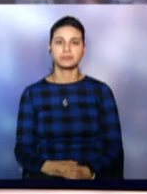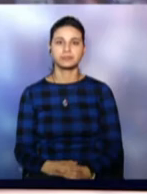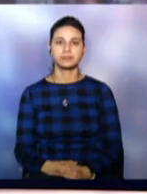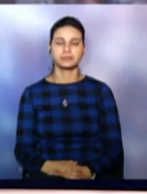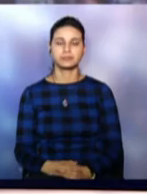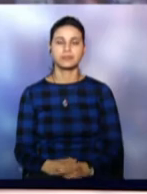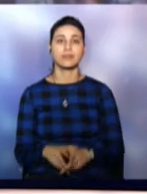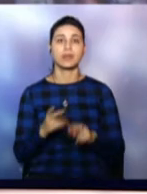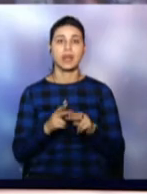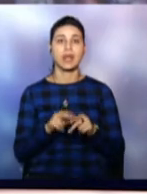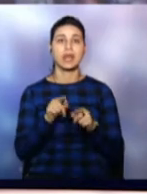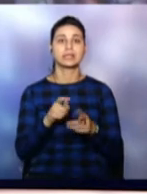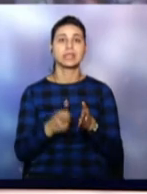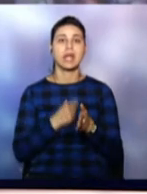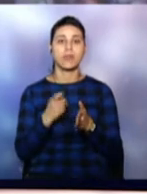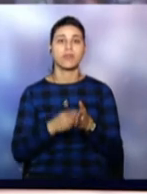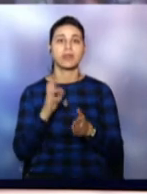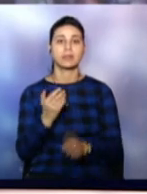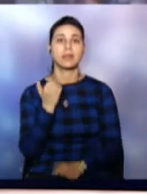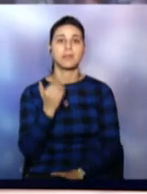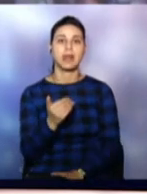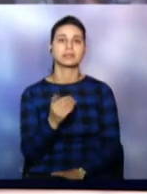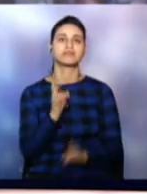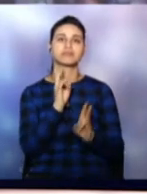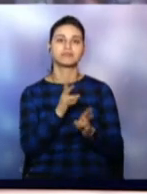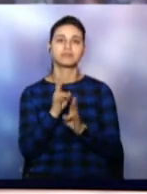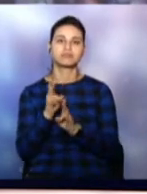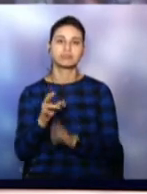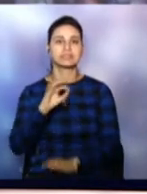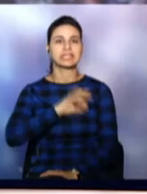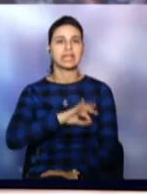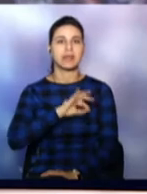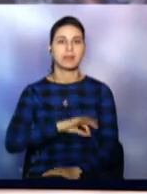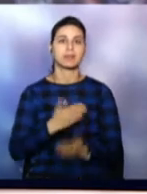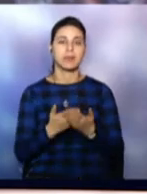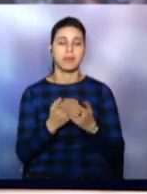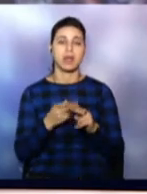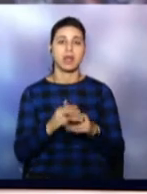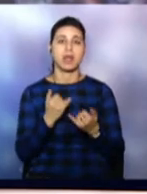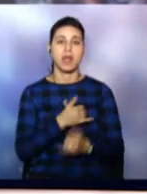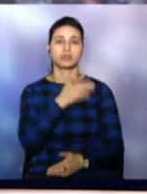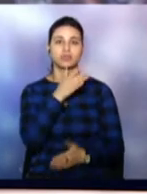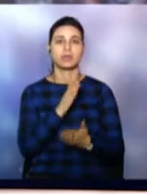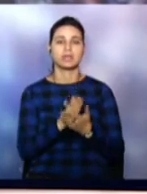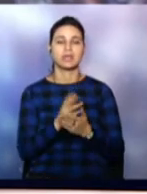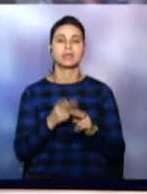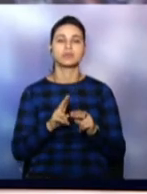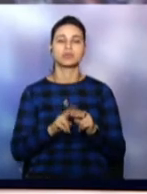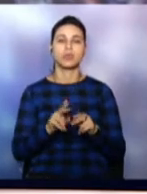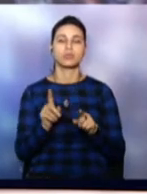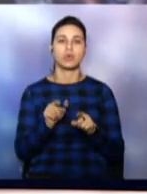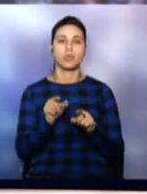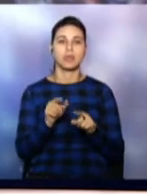რომელთა გამოკვლევაც და მათი ზიანის თუ სარგებელის გამოკვლევაც სწორედ ამჟამად მიმდინარეობს, ვინაიდან ეს